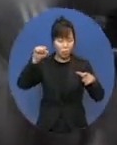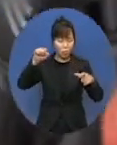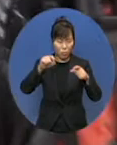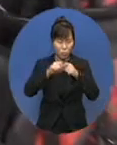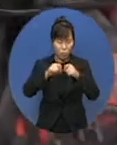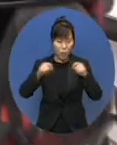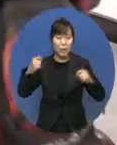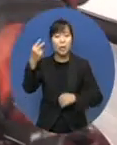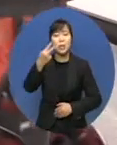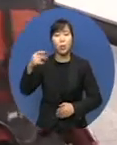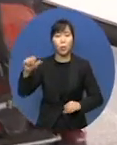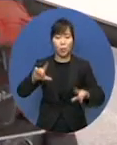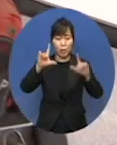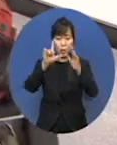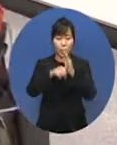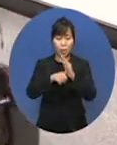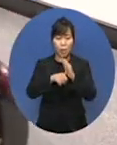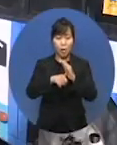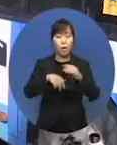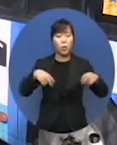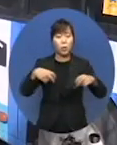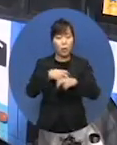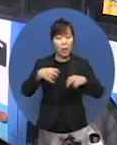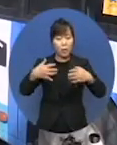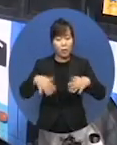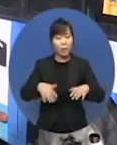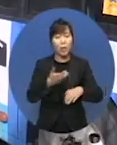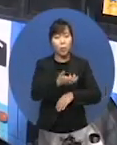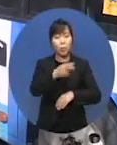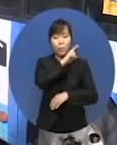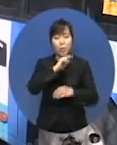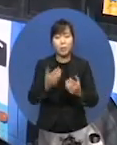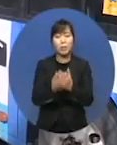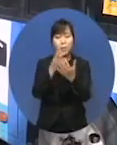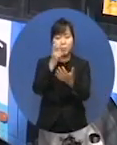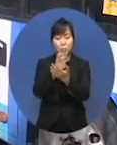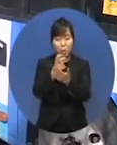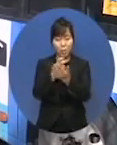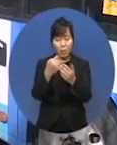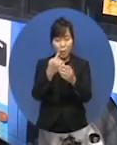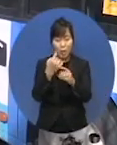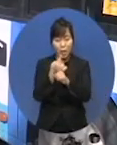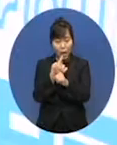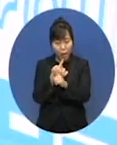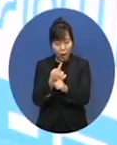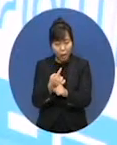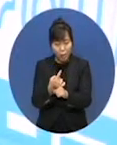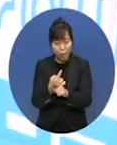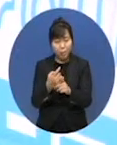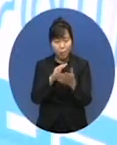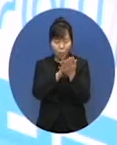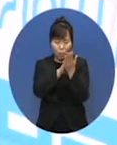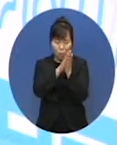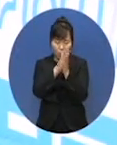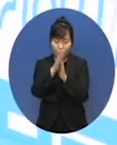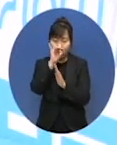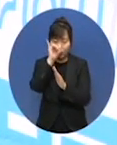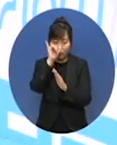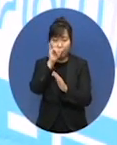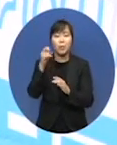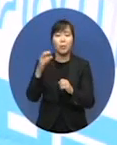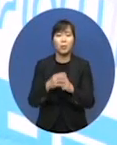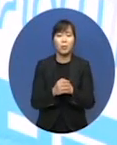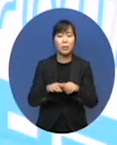2005년 교통약자 이동편의 증진 법이 개정돼 많은 변화가 시작됐습니다 반면